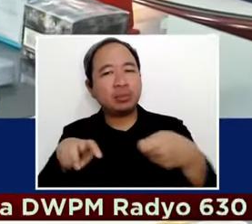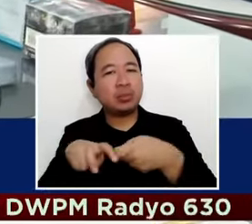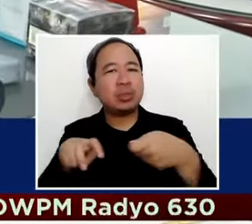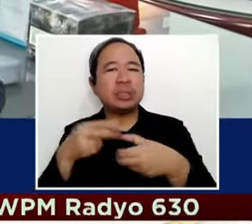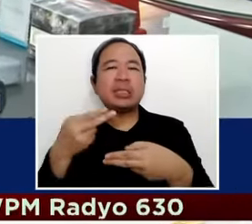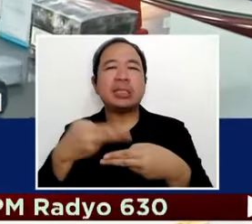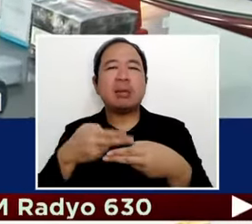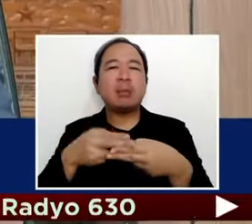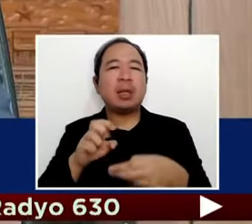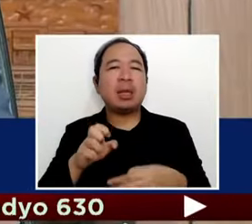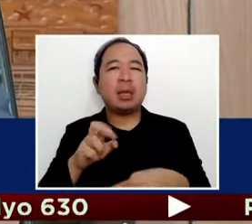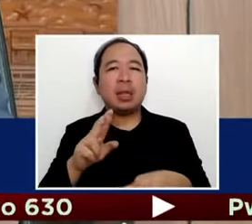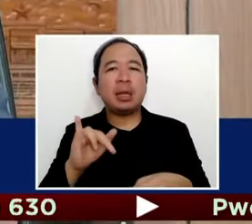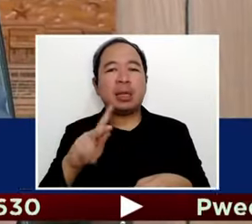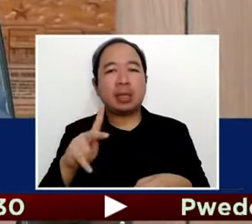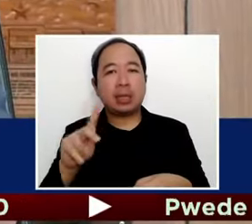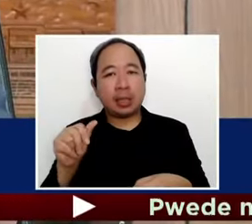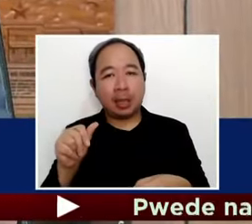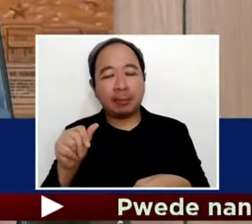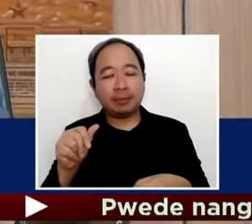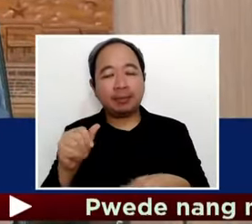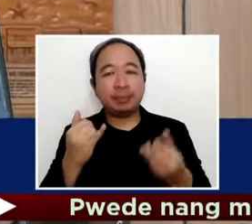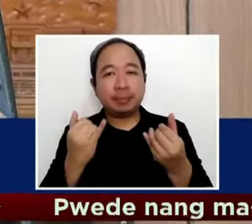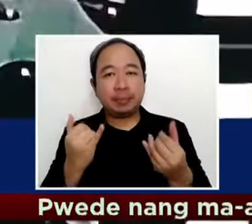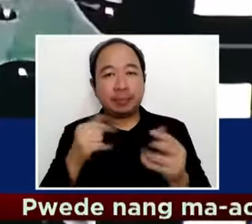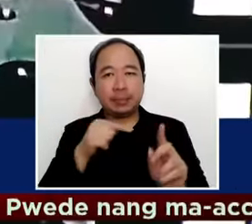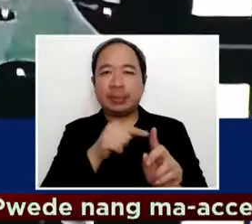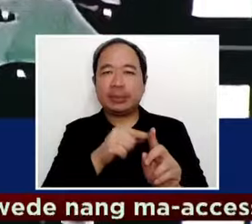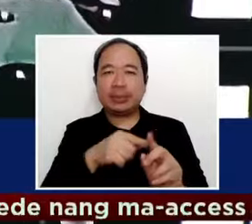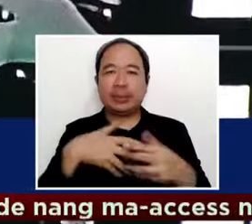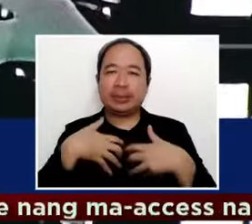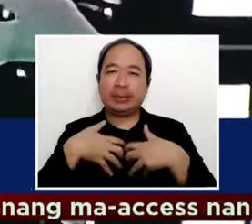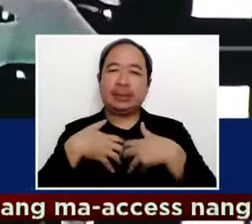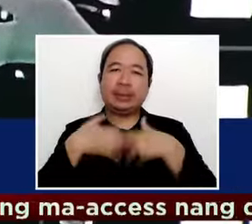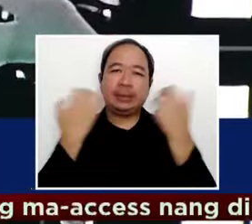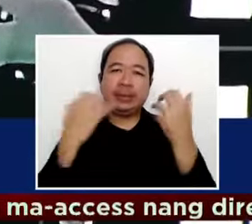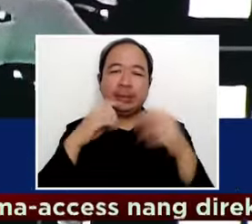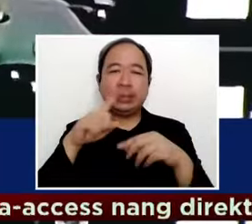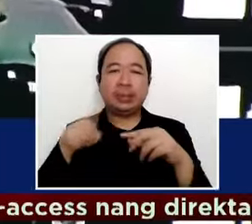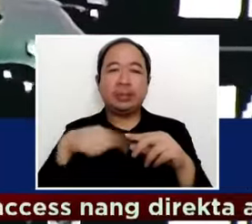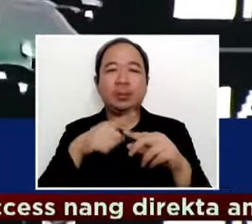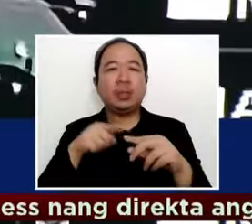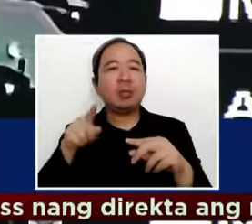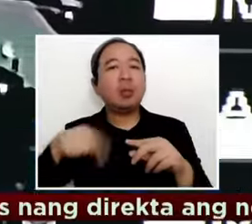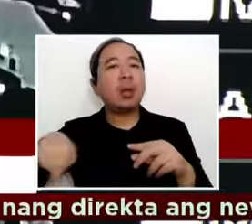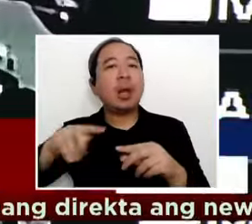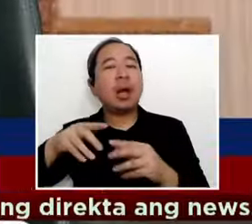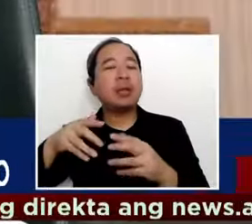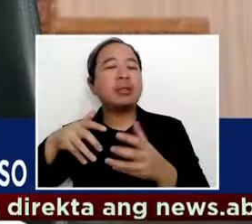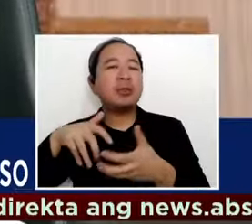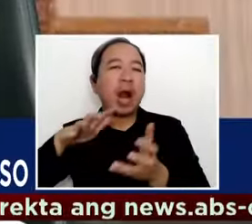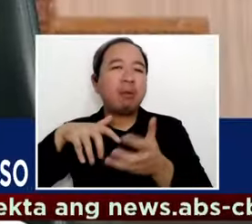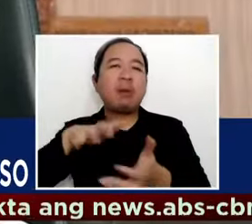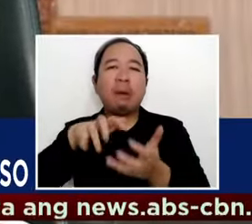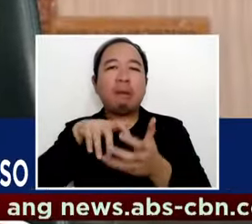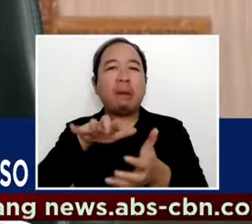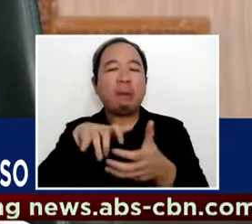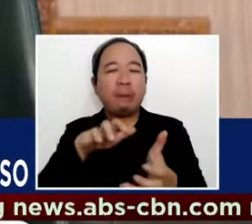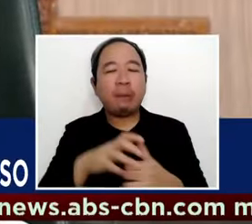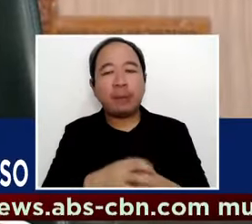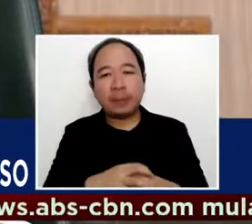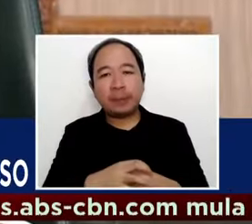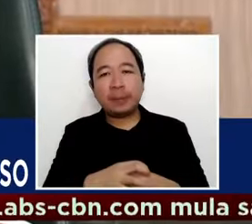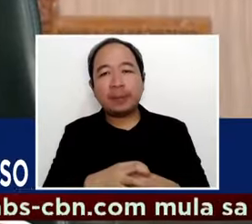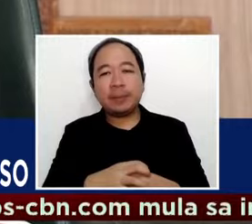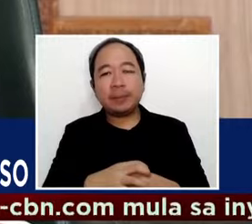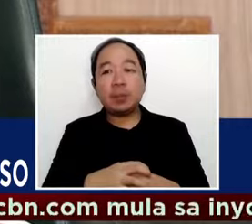Sa investigasyon ng pulisya, nag-init umano ang ulo ng Koreano nang marinig na nagtatahulan ng mga aso. Meron pang ibang mga